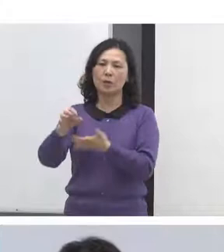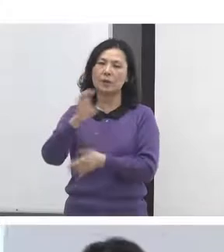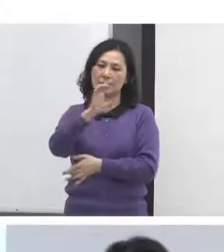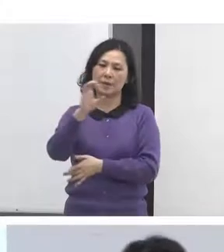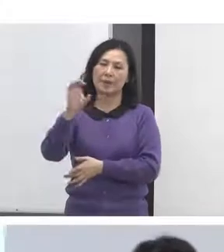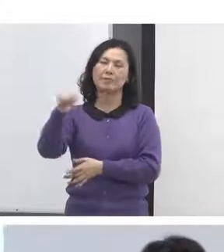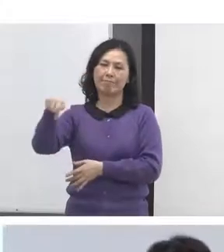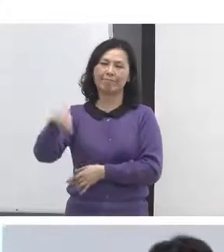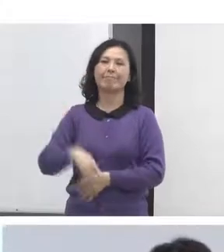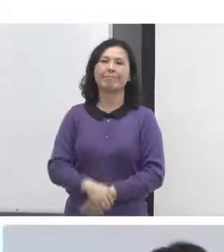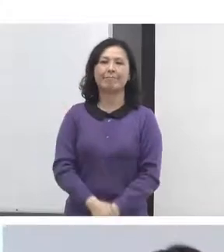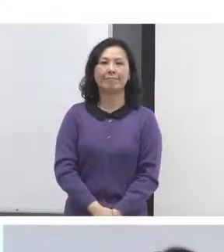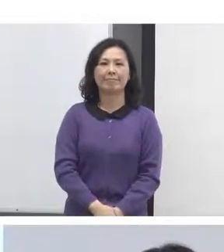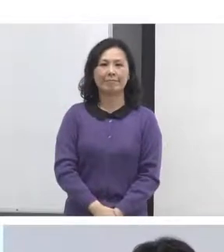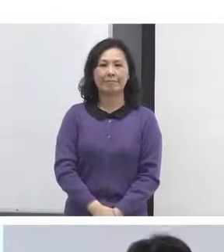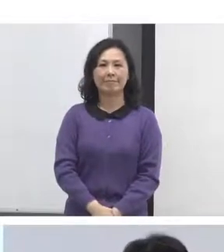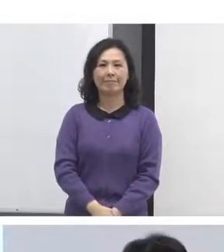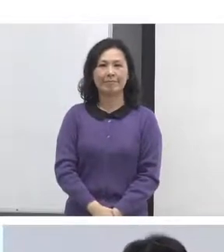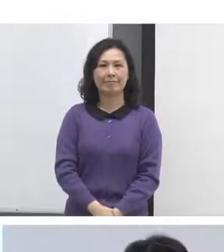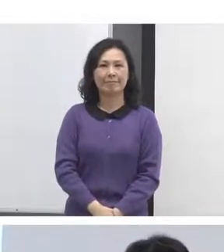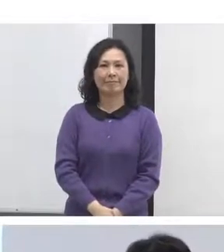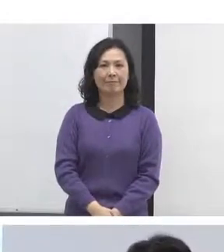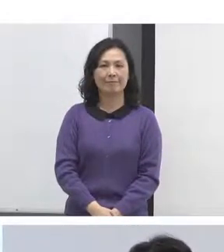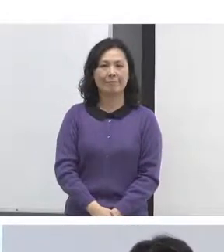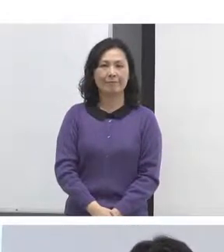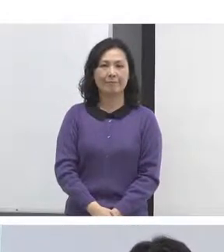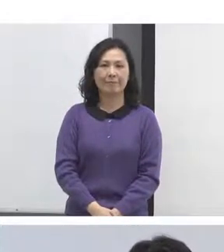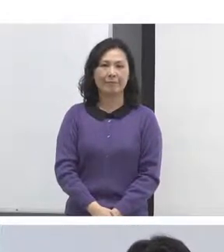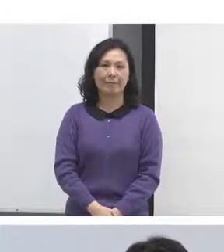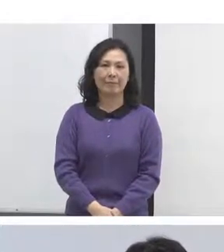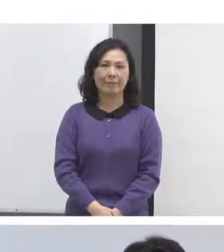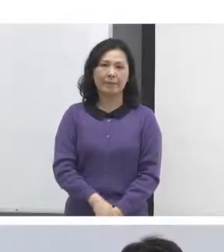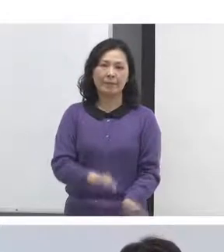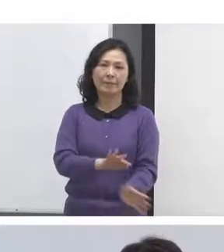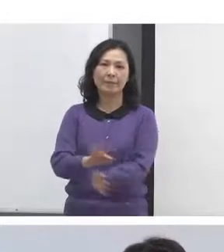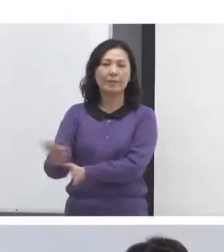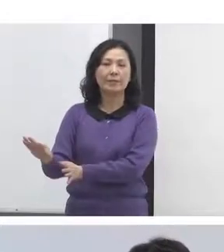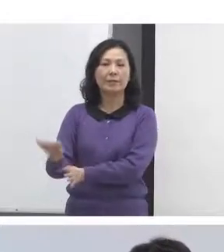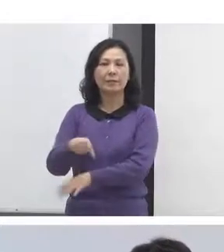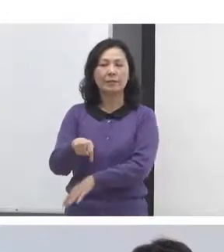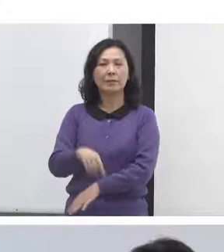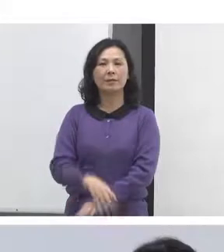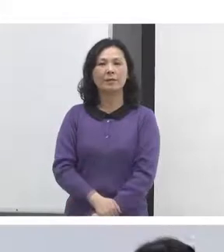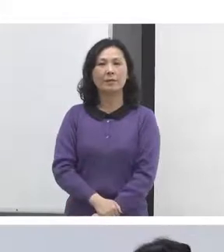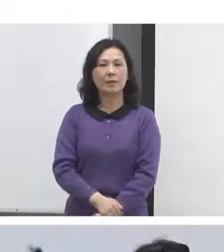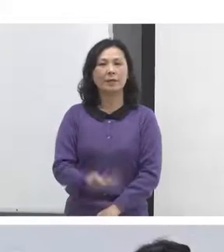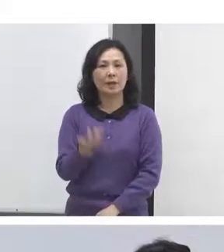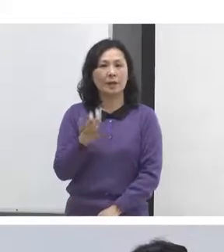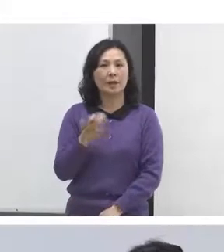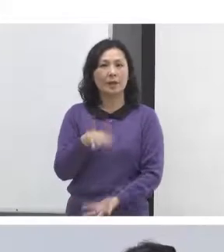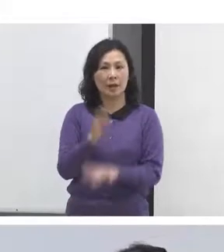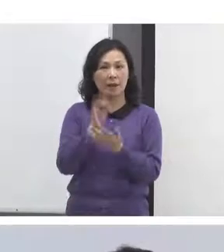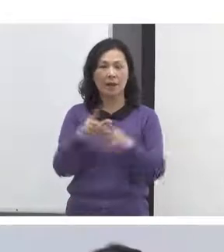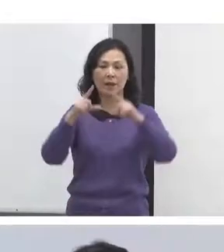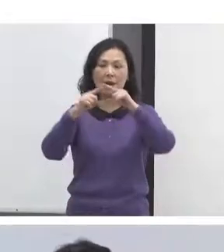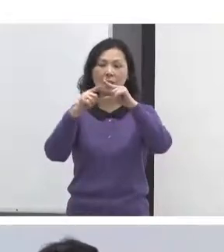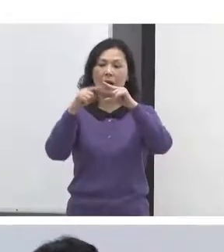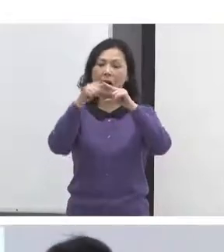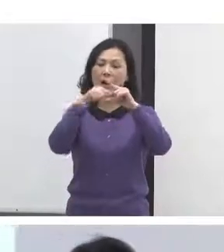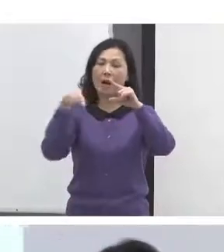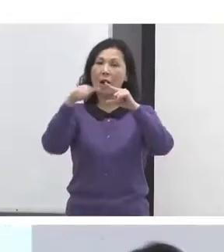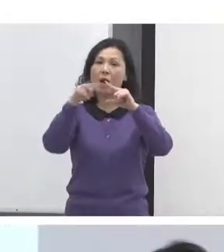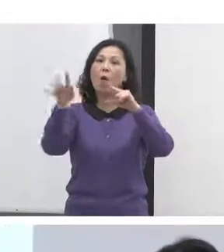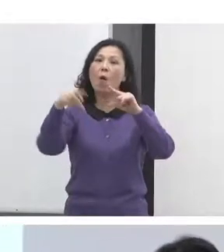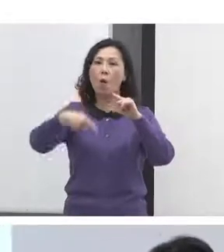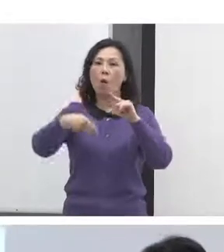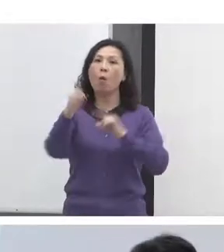那就是也另外一些就应该说刚刚有讲到那个三角形，对不对？刚刚 PO 有那